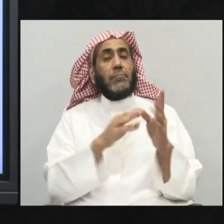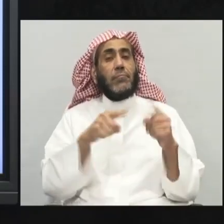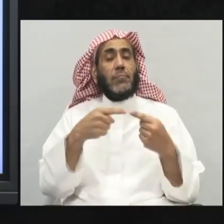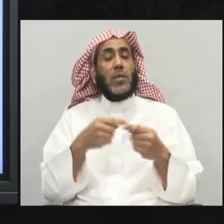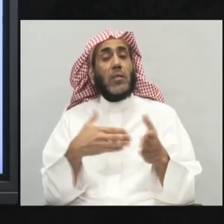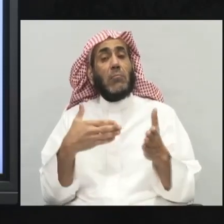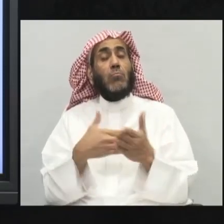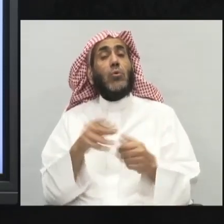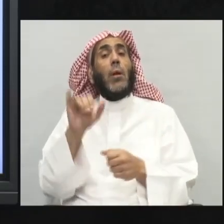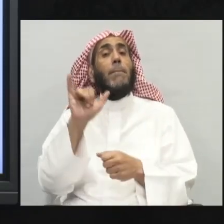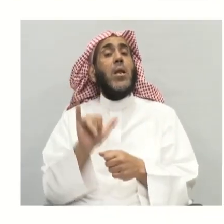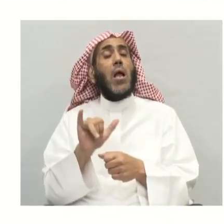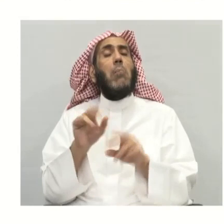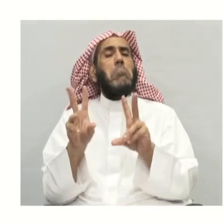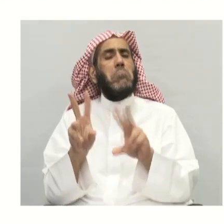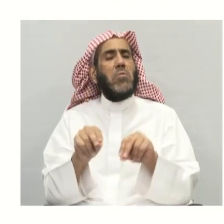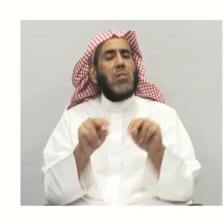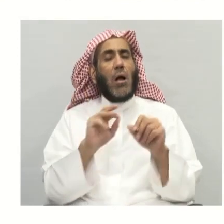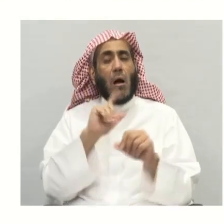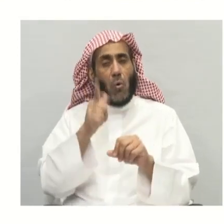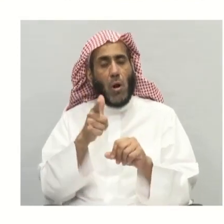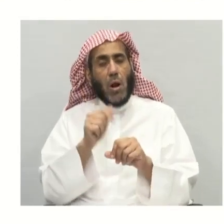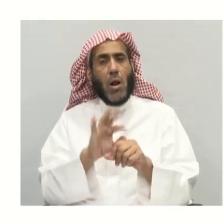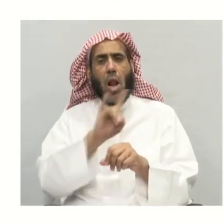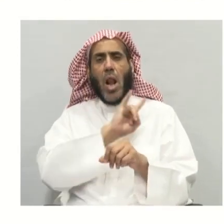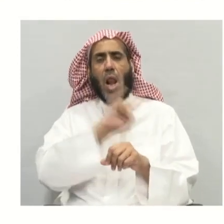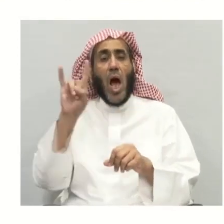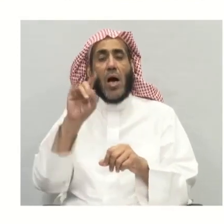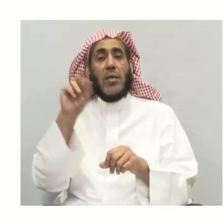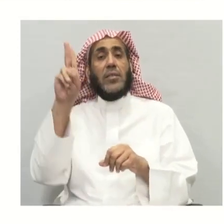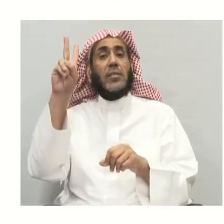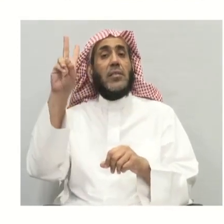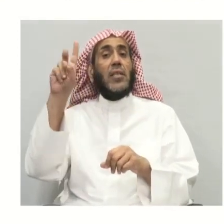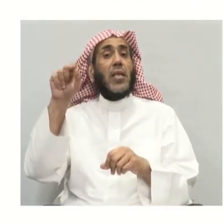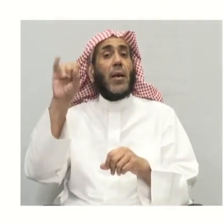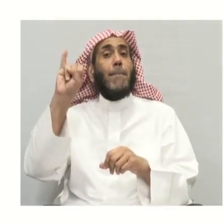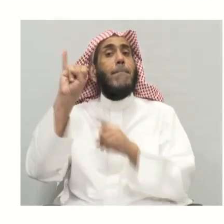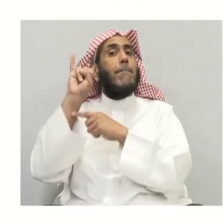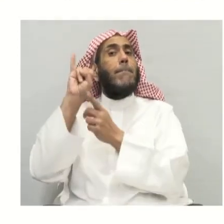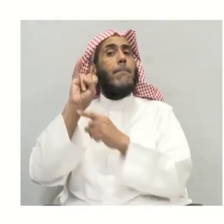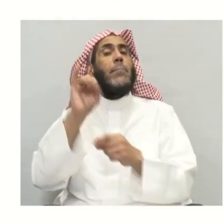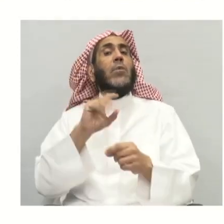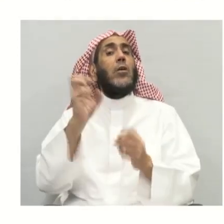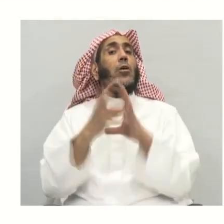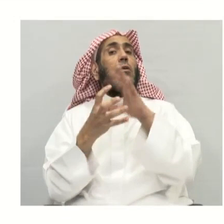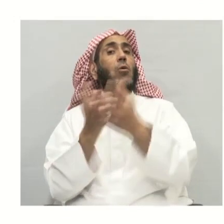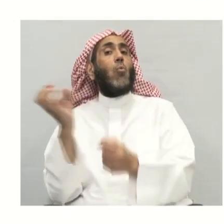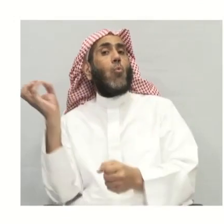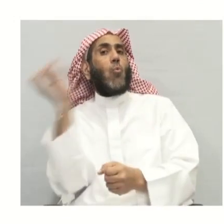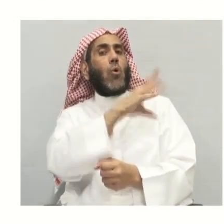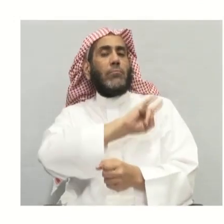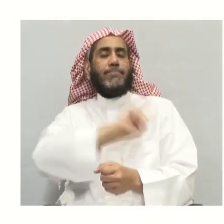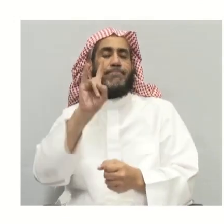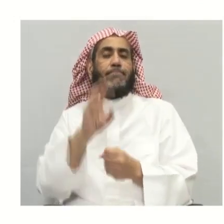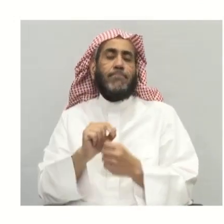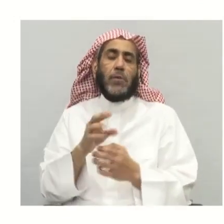كان معتلا بالياء تقول لا ترمي الكره لا ترمي الكره لا ترمي الكره